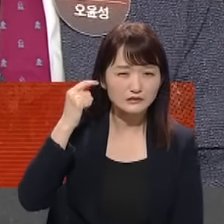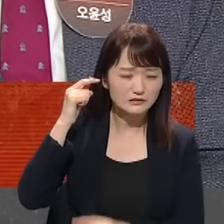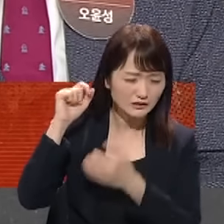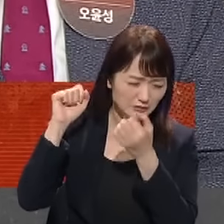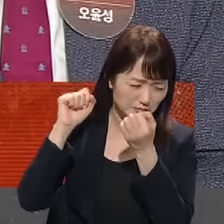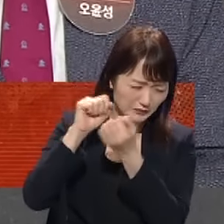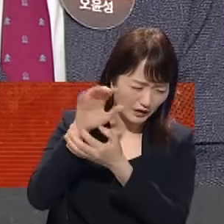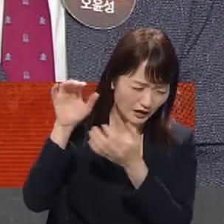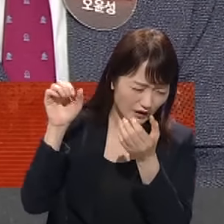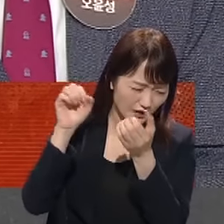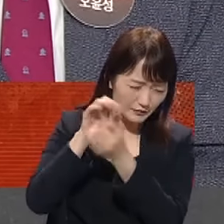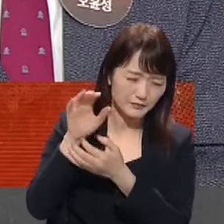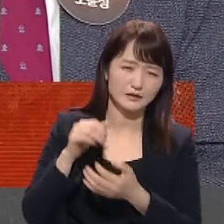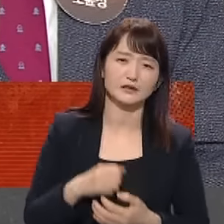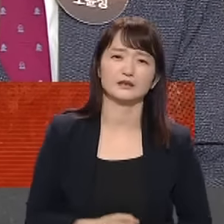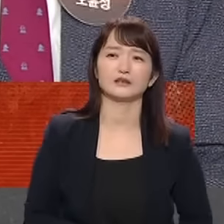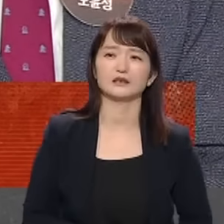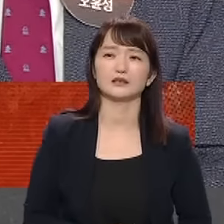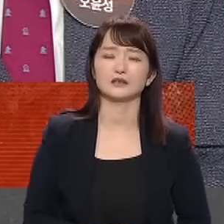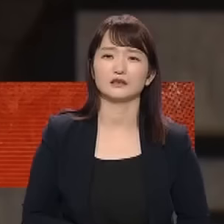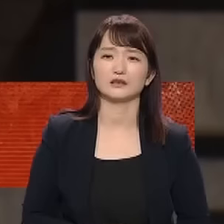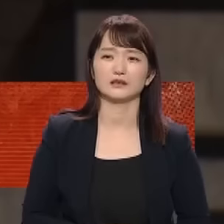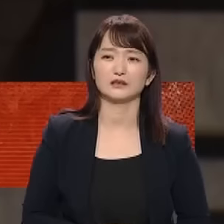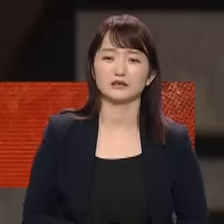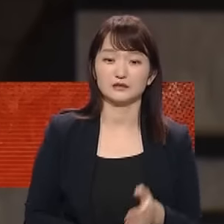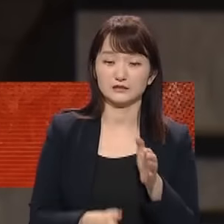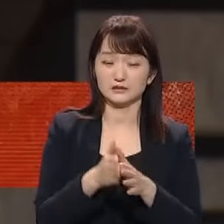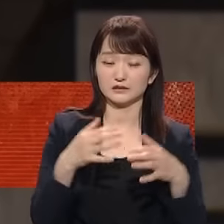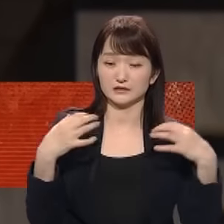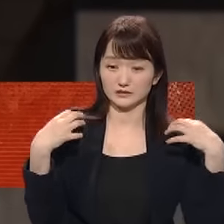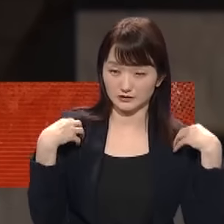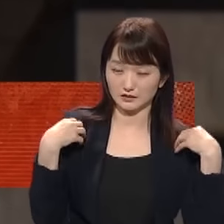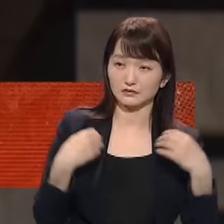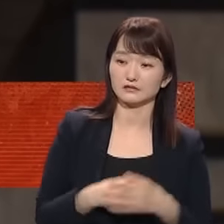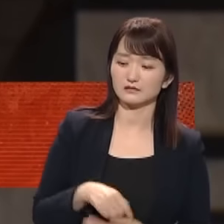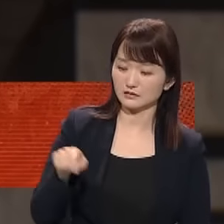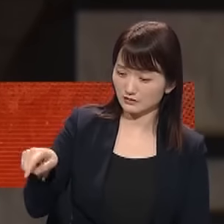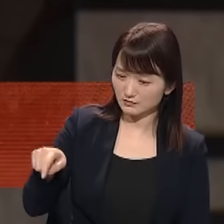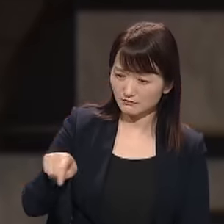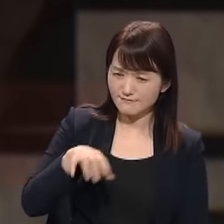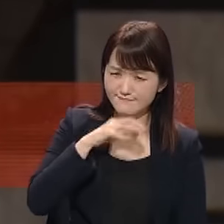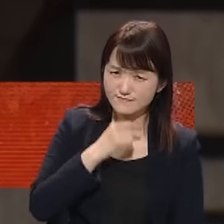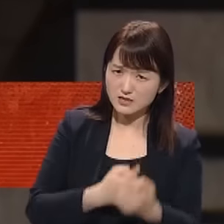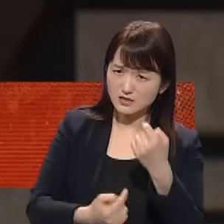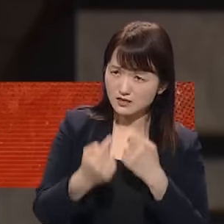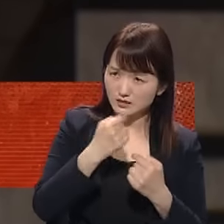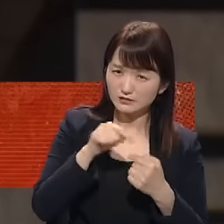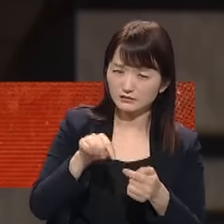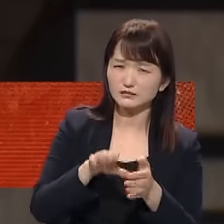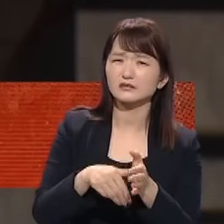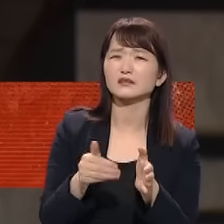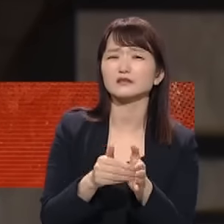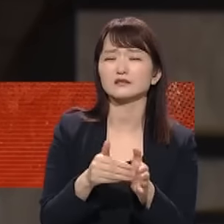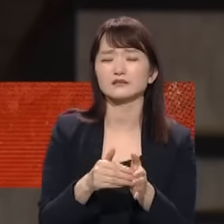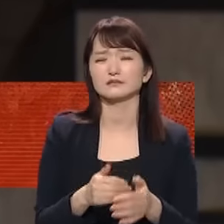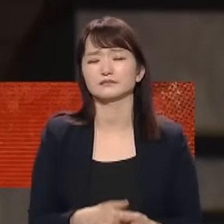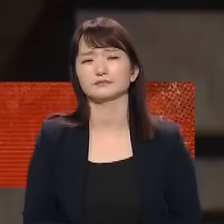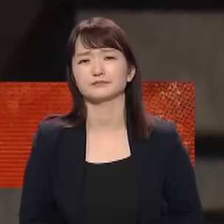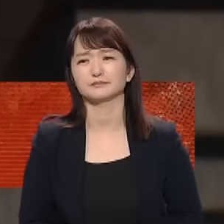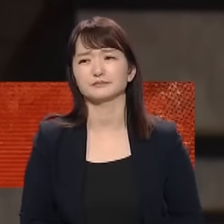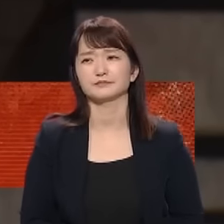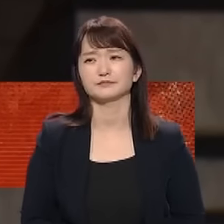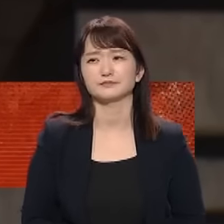그런 상황인데 이게 이제 시청에다가 저 사람들에 대해서 민원을 넣는다 하더라도 그때뿐이고